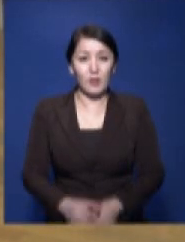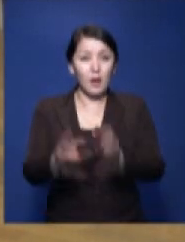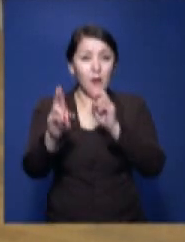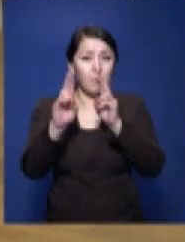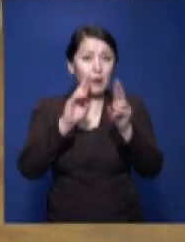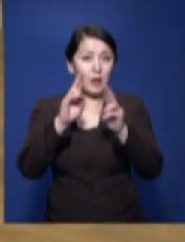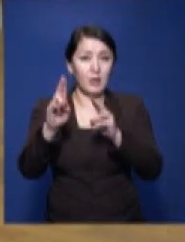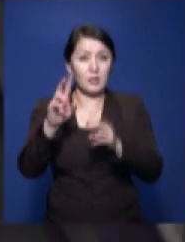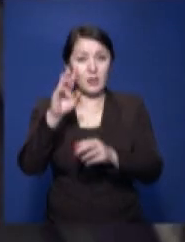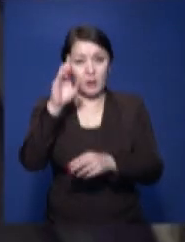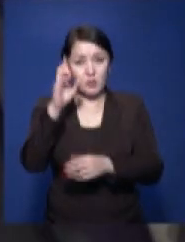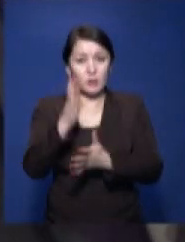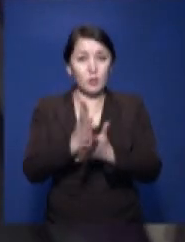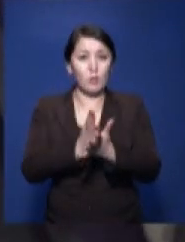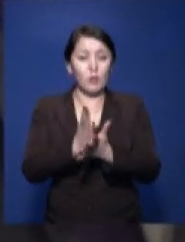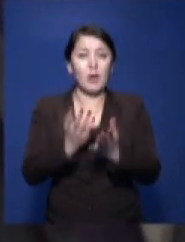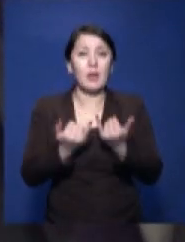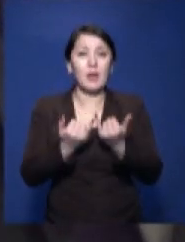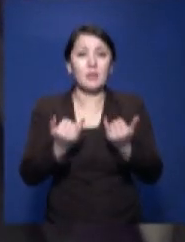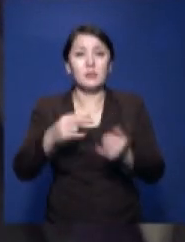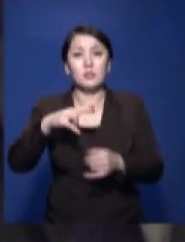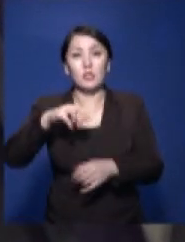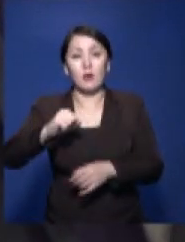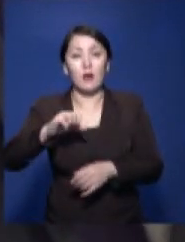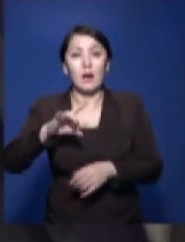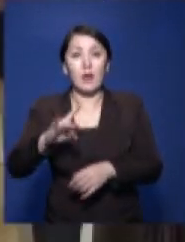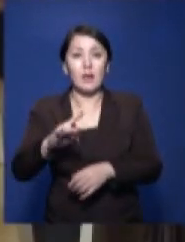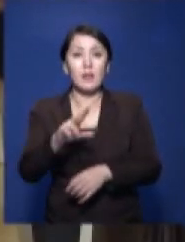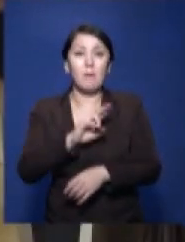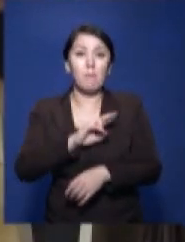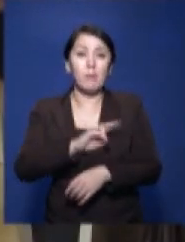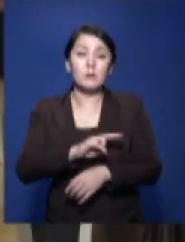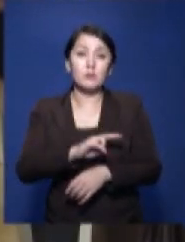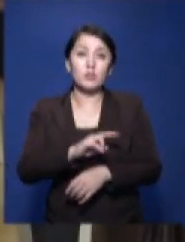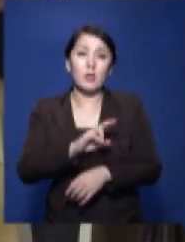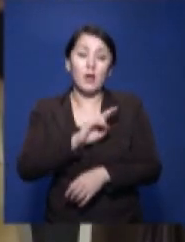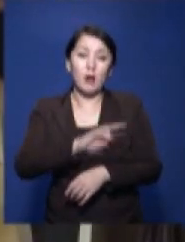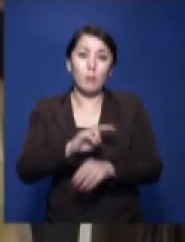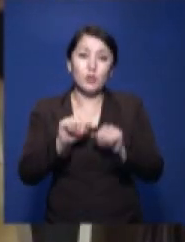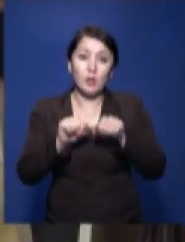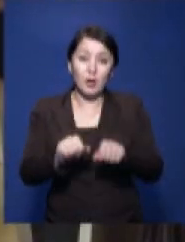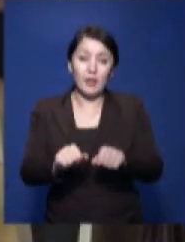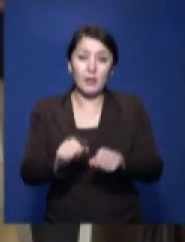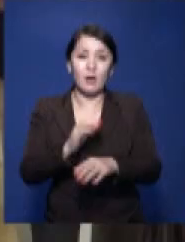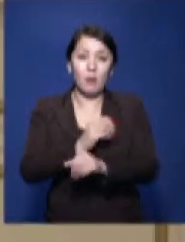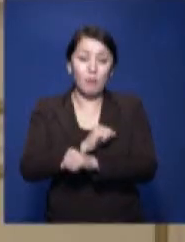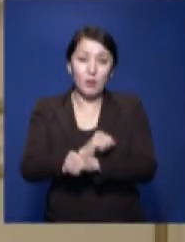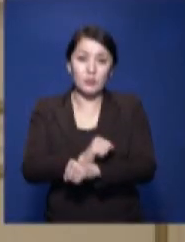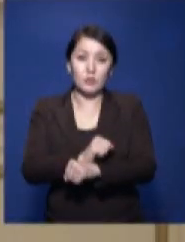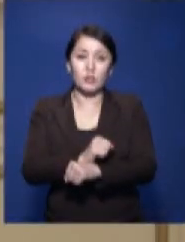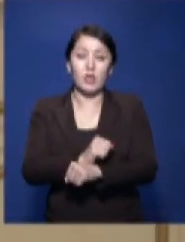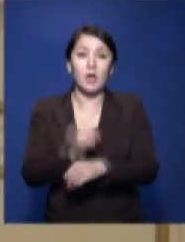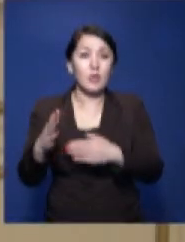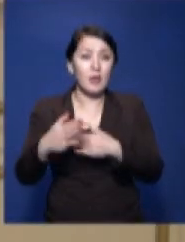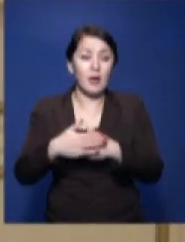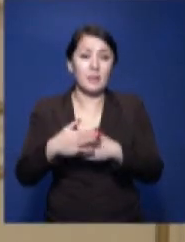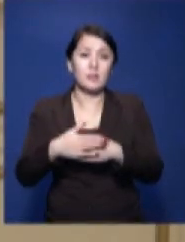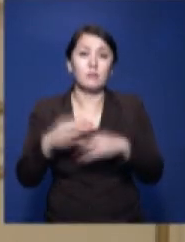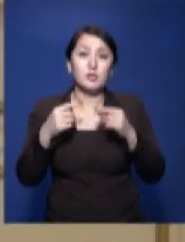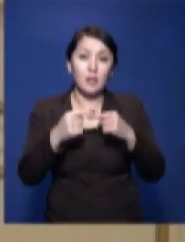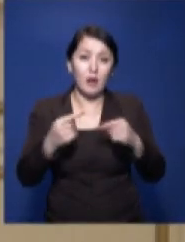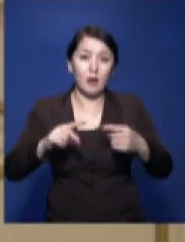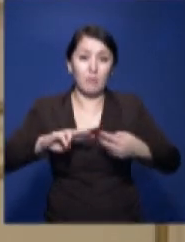Жиында мемлекетті қызмет көрсету, кадрлы құрам, қызметшілердің құқығын қорғау және оларды тәртіптік жауапкершілікке тарту